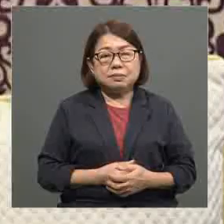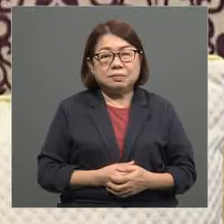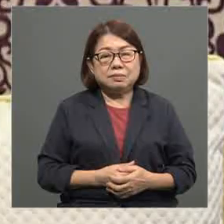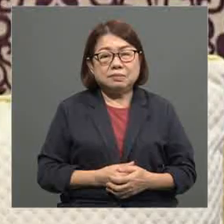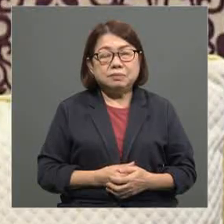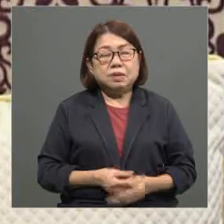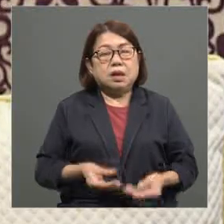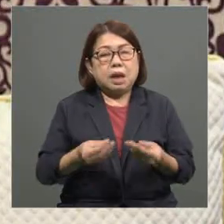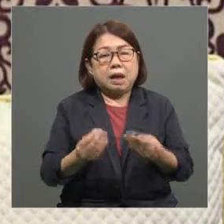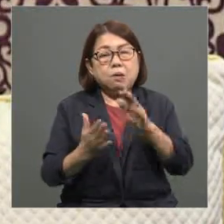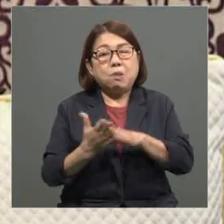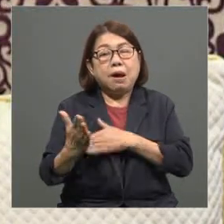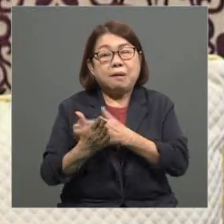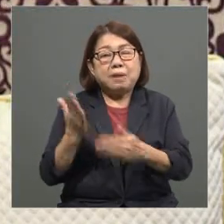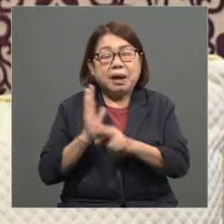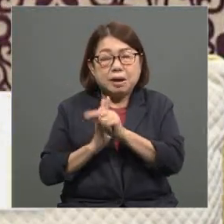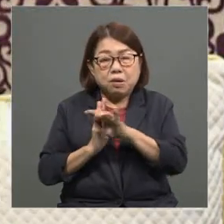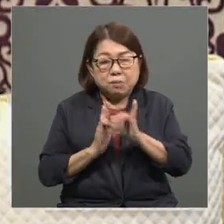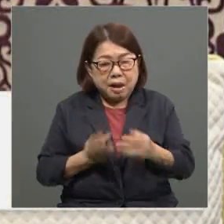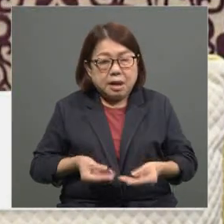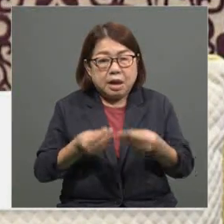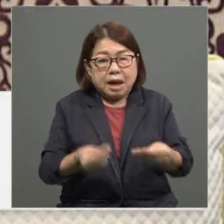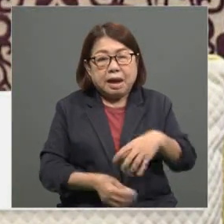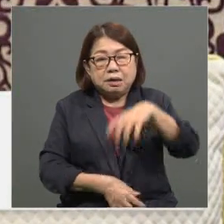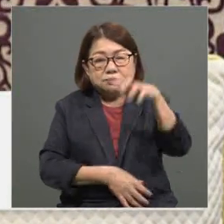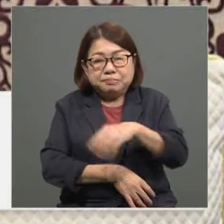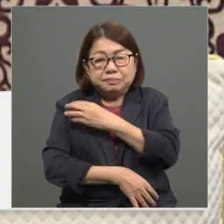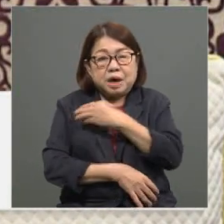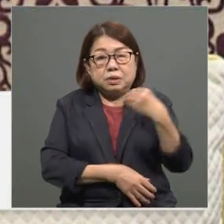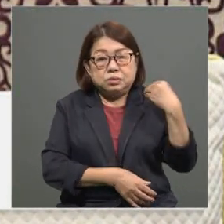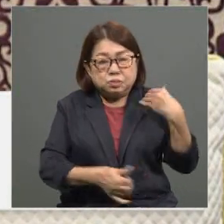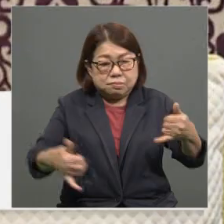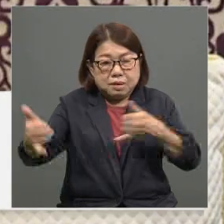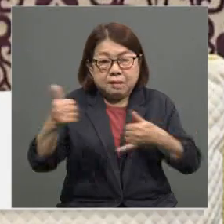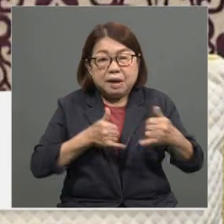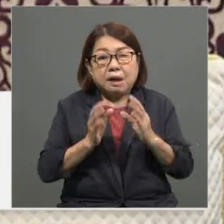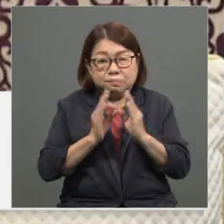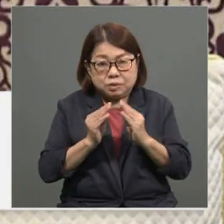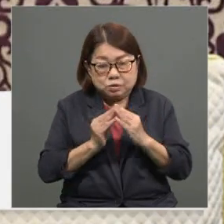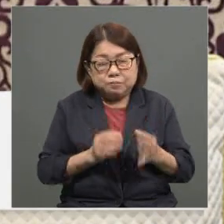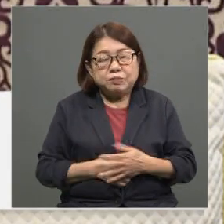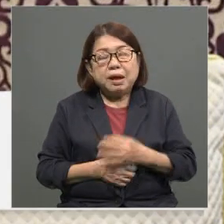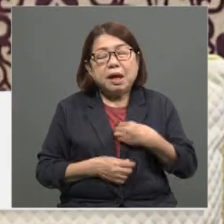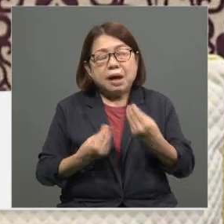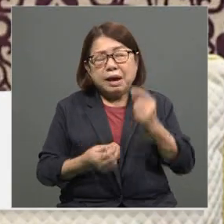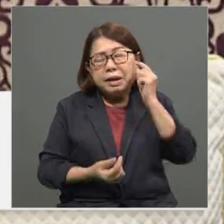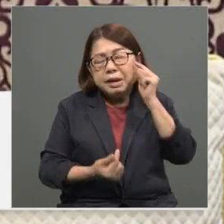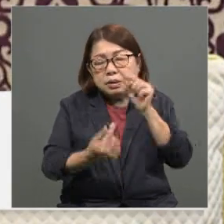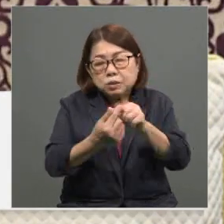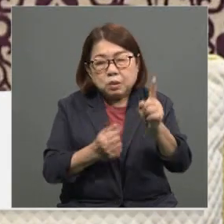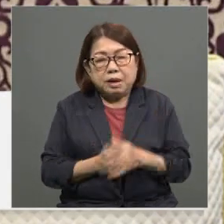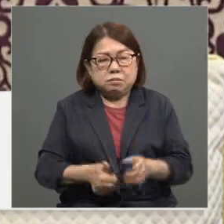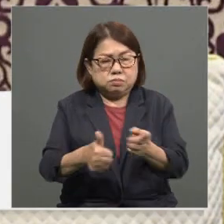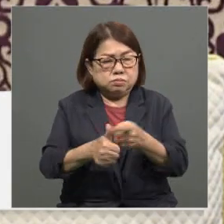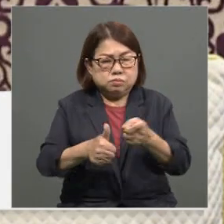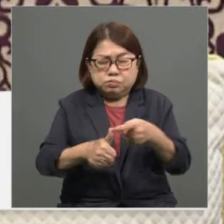มอบนโยบายให้กับเอกอัครทูตที่เข้ามาร่วมประชุมว่าเมื่อเราคำนึงถึงความสำคัญของประชา